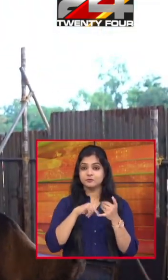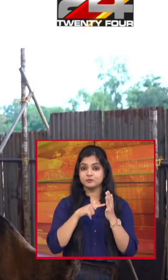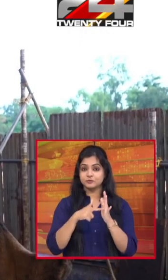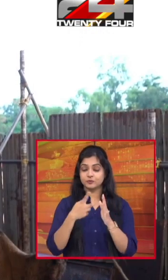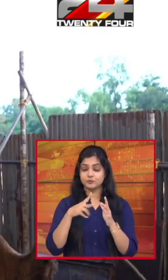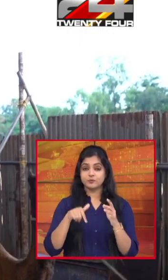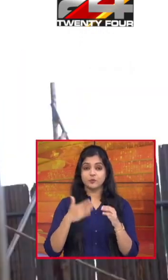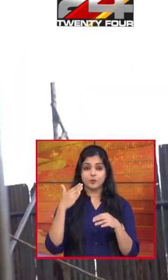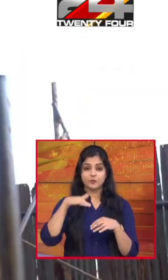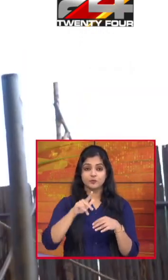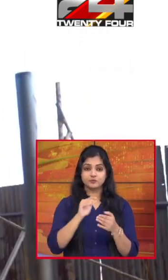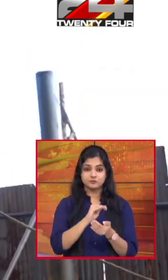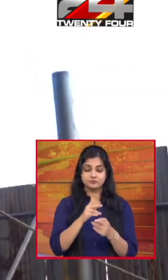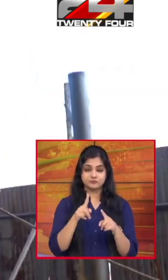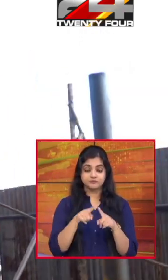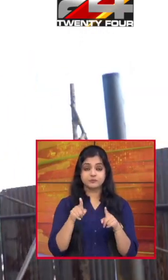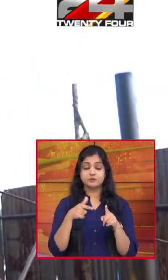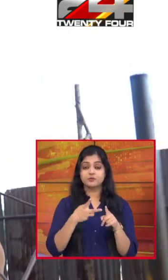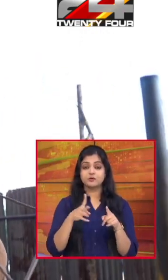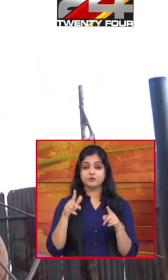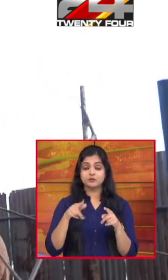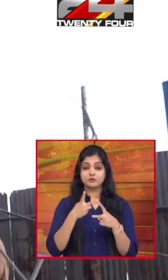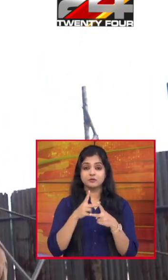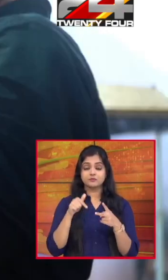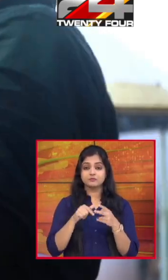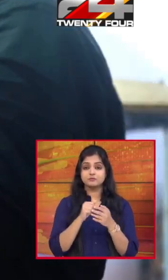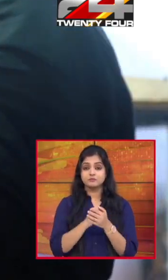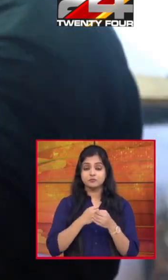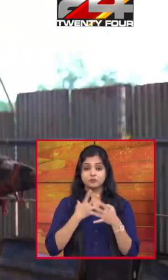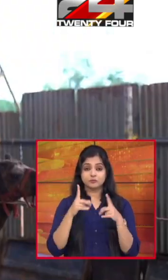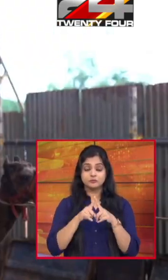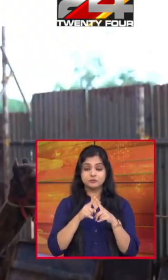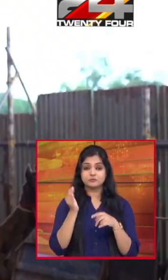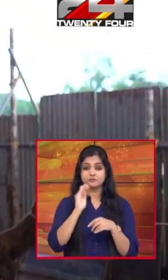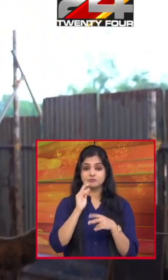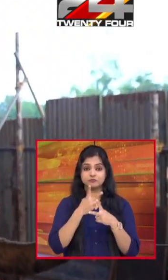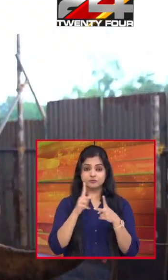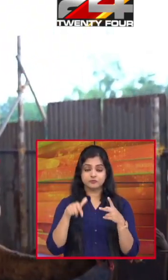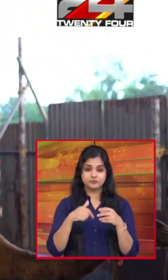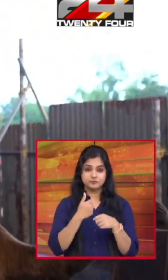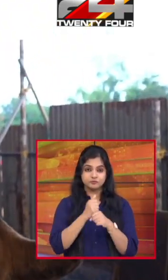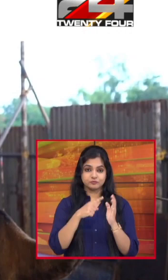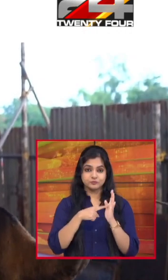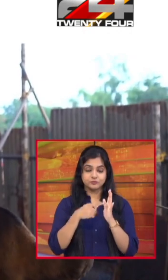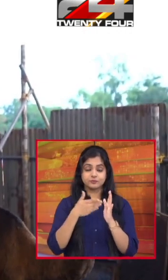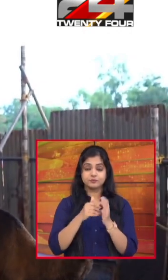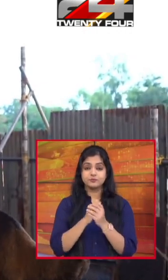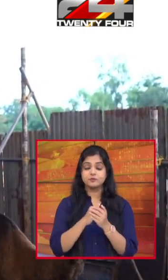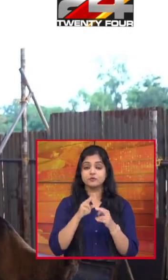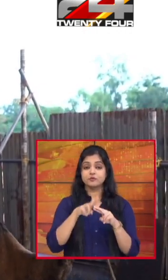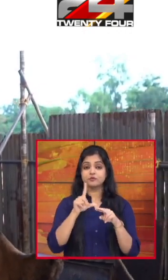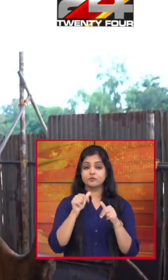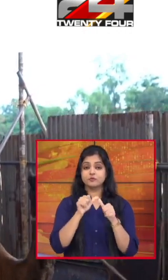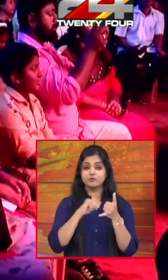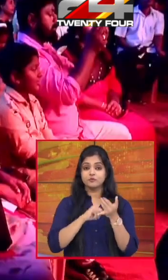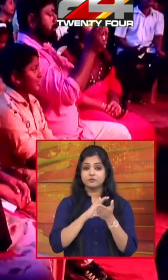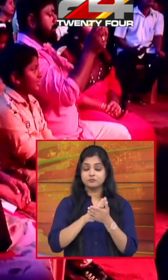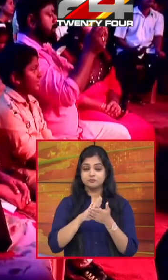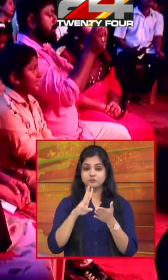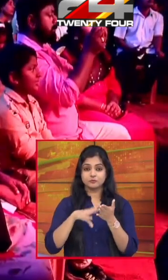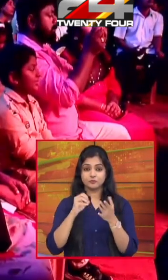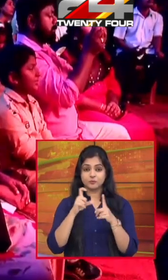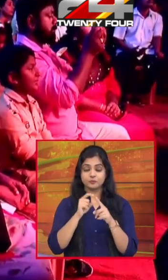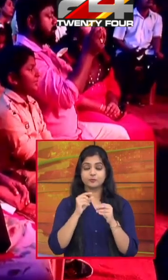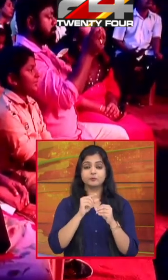തന്നെ ഒട്ടകവും കുട്ടിയും ഉരകവർഗ്ഗങ്ങളെ ഉൾപ്പെടുത്തി ആശ്ചര്യം നിറയ്ക്കുന്ന സ്നേക് ഷോയും മനോഹരമായ ഫ്ലാഷ് മോബുകളും ഇതിനോടകം തന്നെ ആസ്വാദക